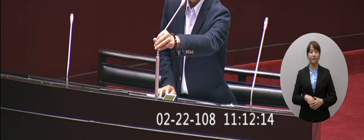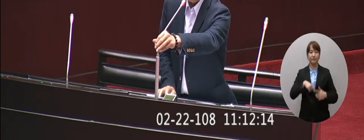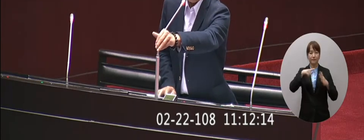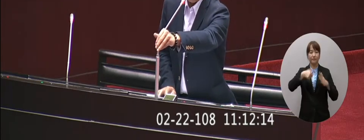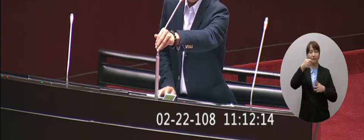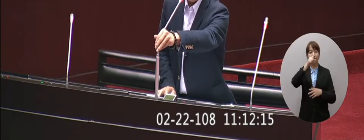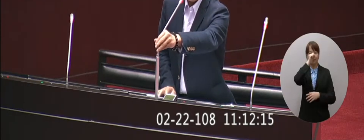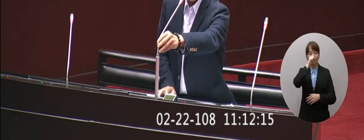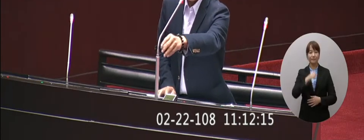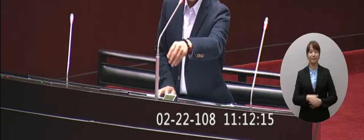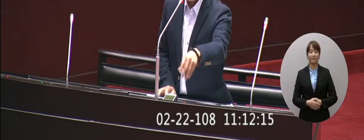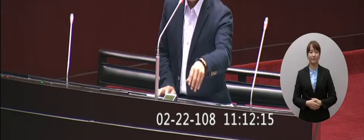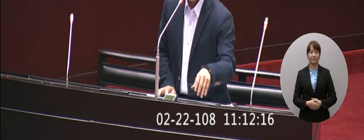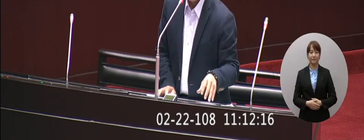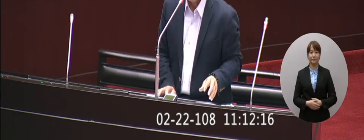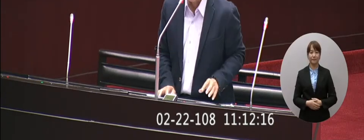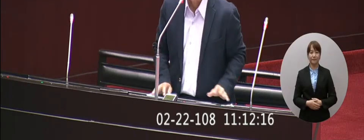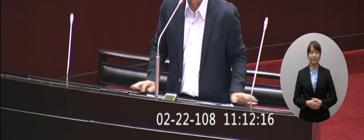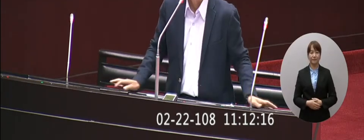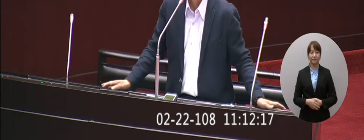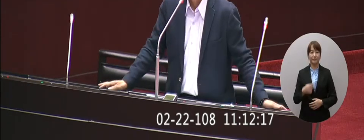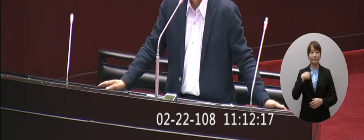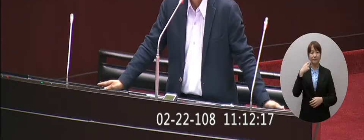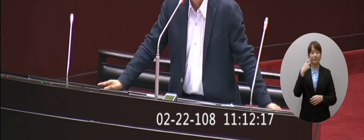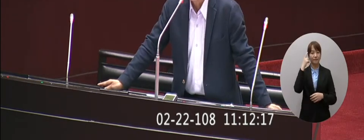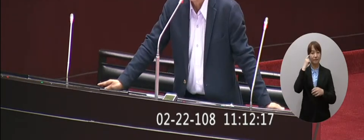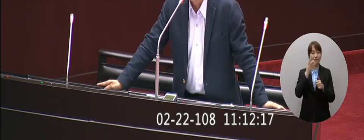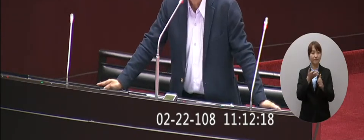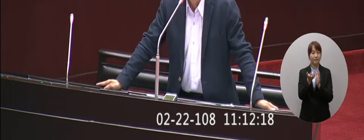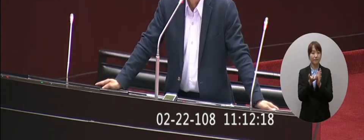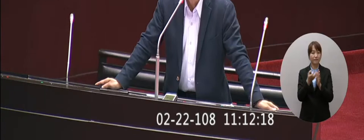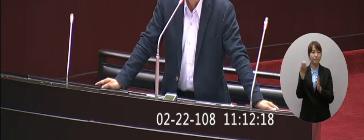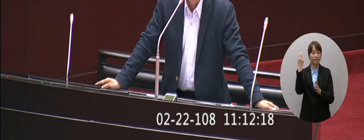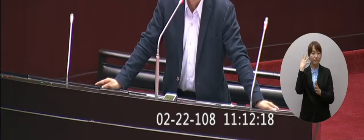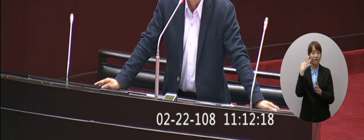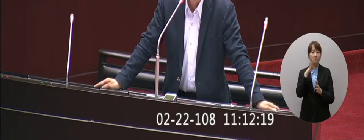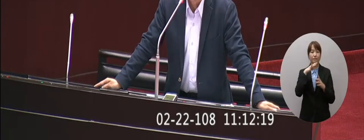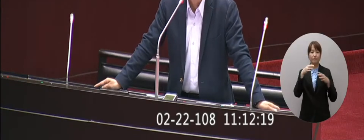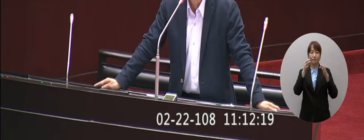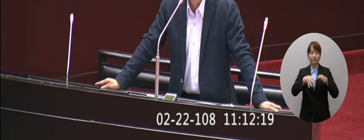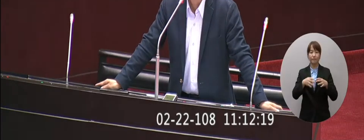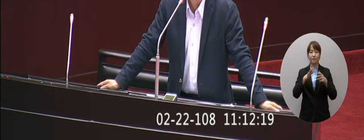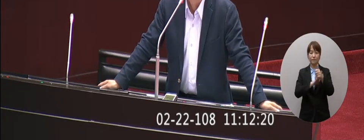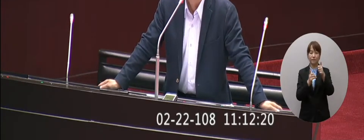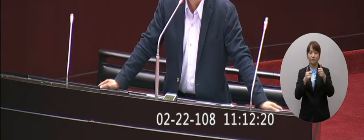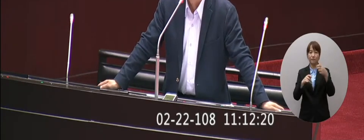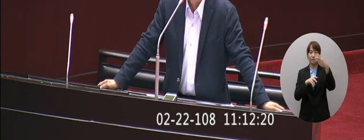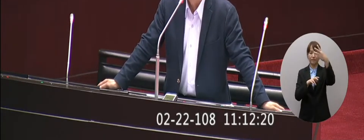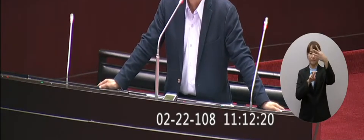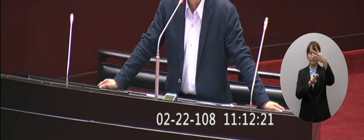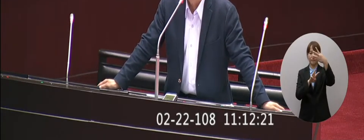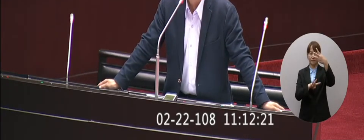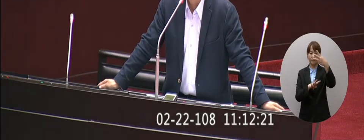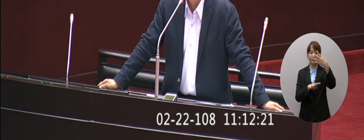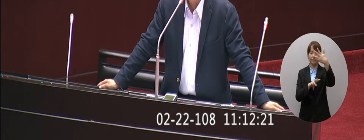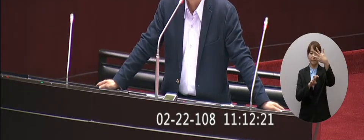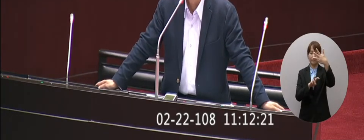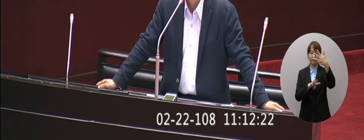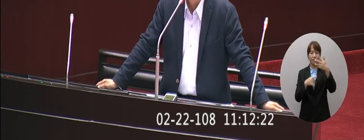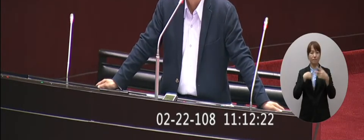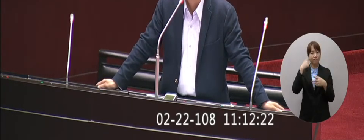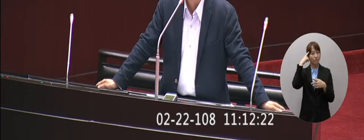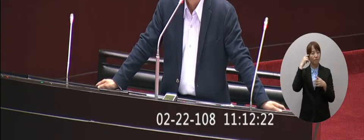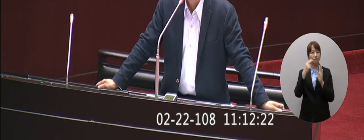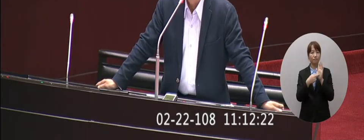院长好。 委员你好。 我想哈，刚听到费委员提到这个823哈，我倒是有一些